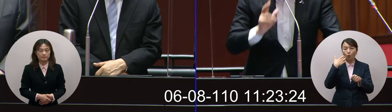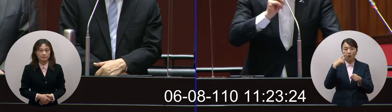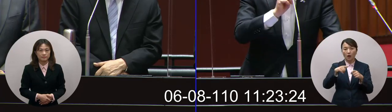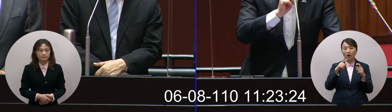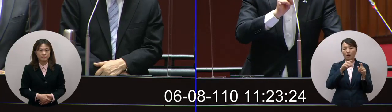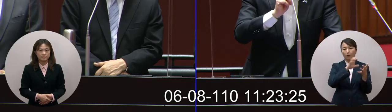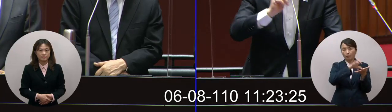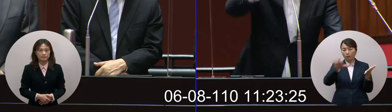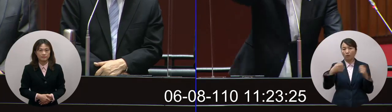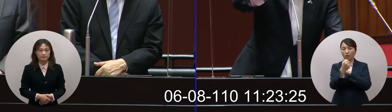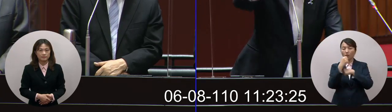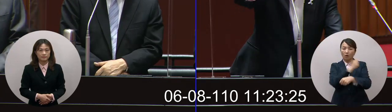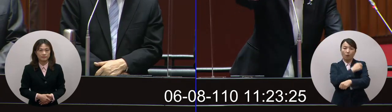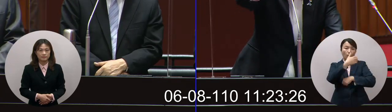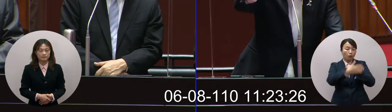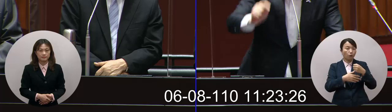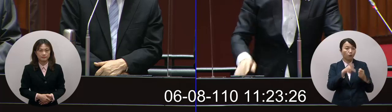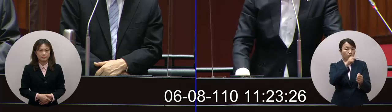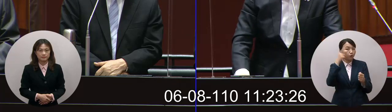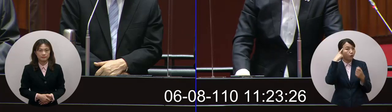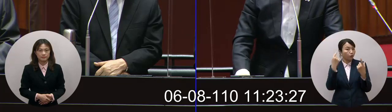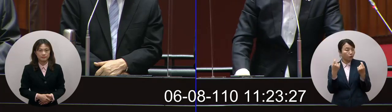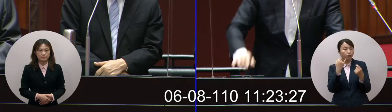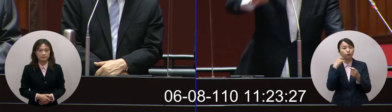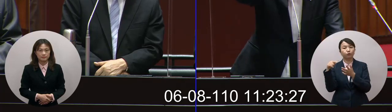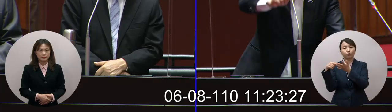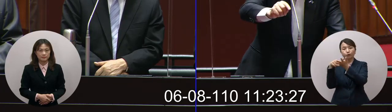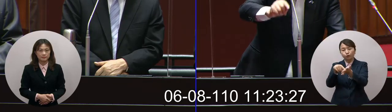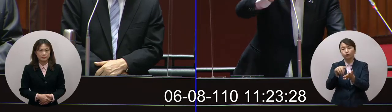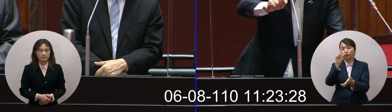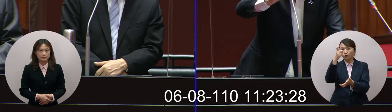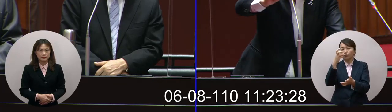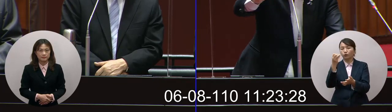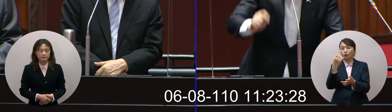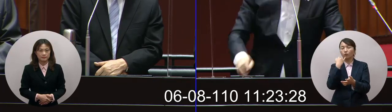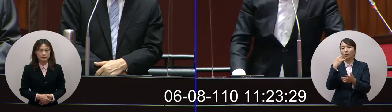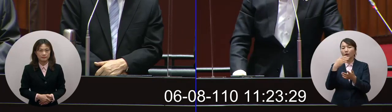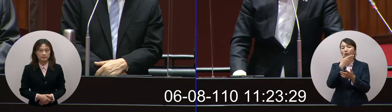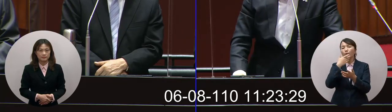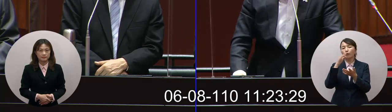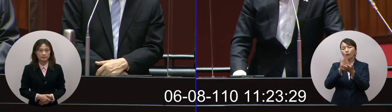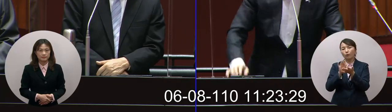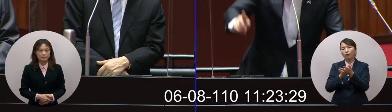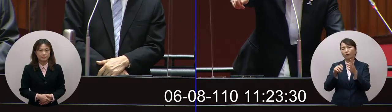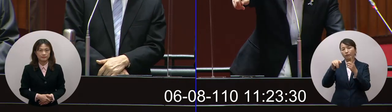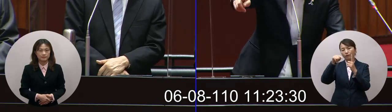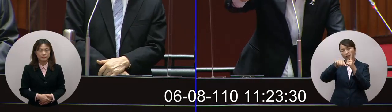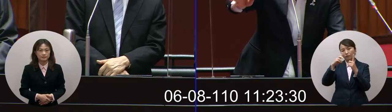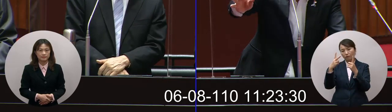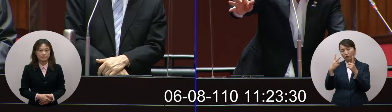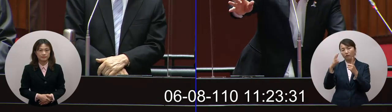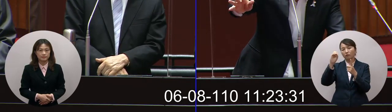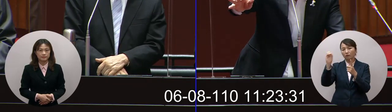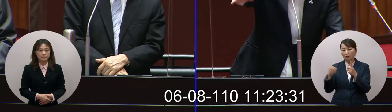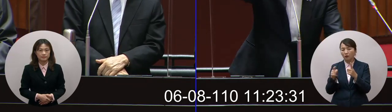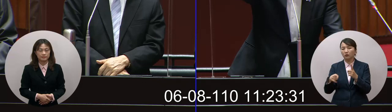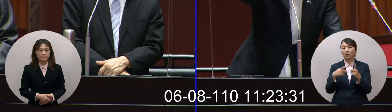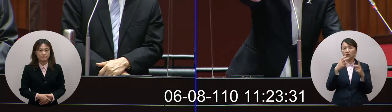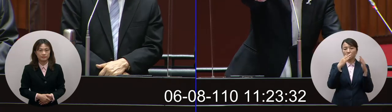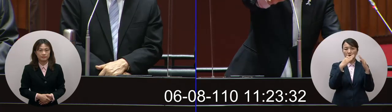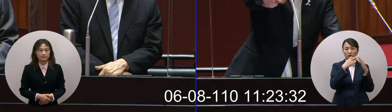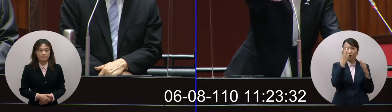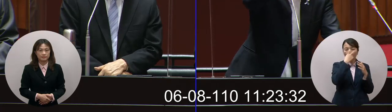劳保、哦、可以贷款他们10万，一样来低利1.28%。金管会冇去劝服